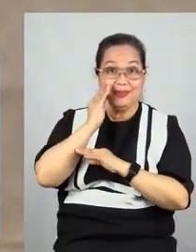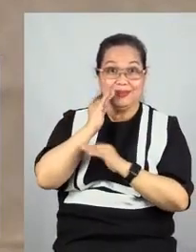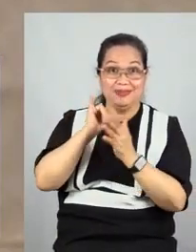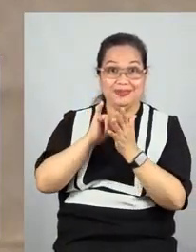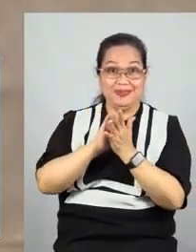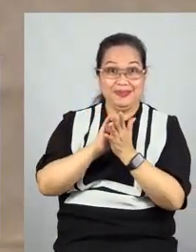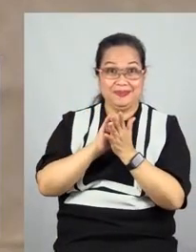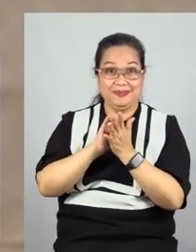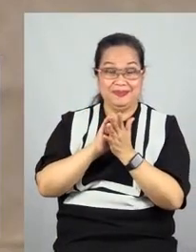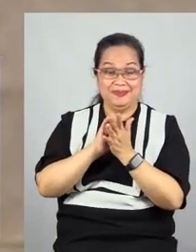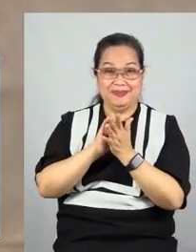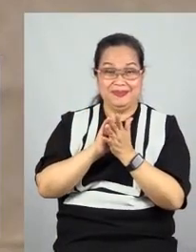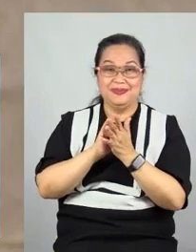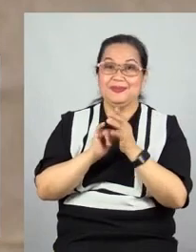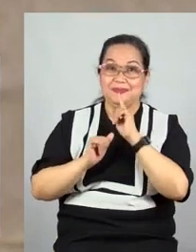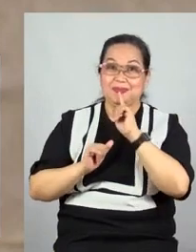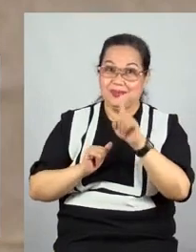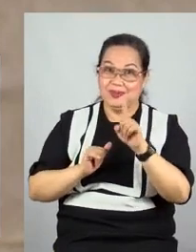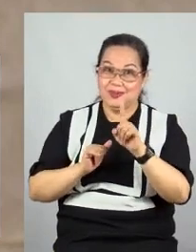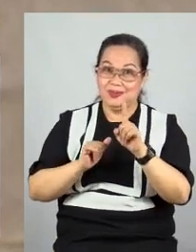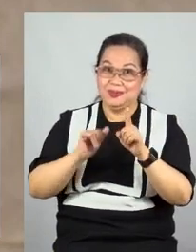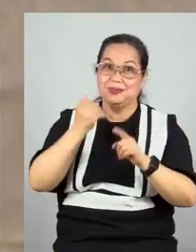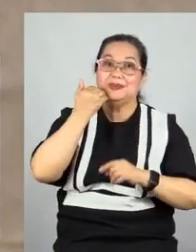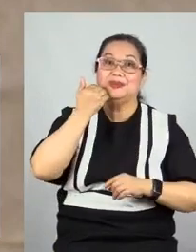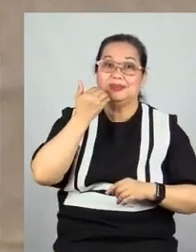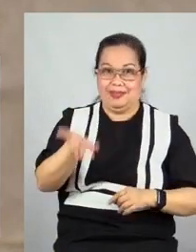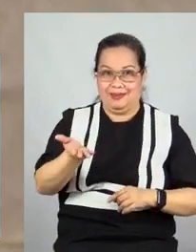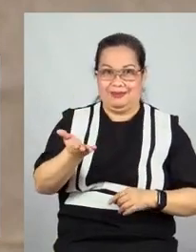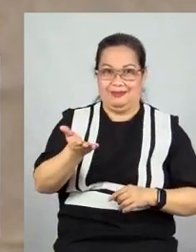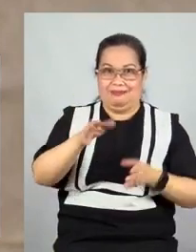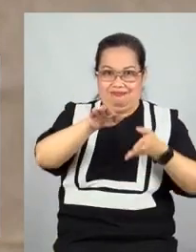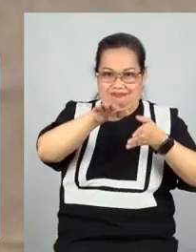At, of course, kamatayan.